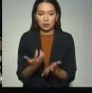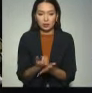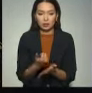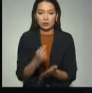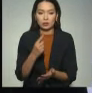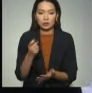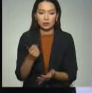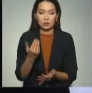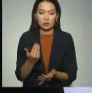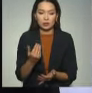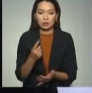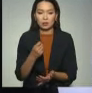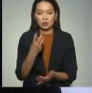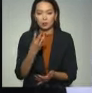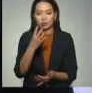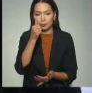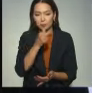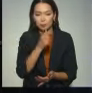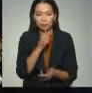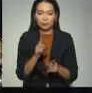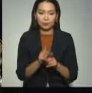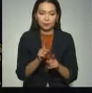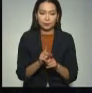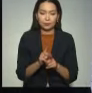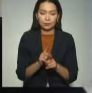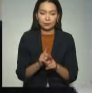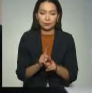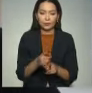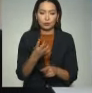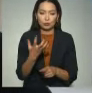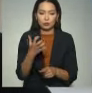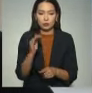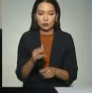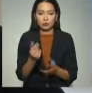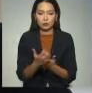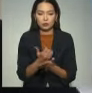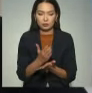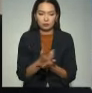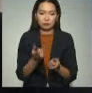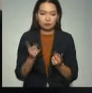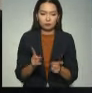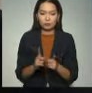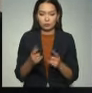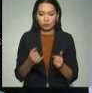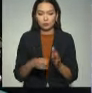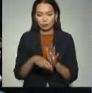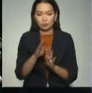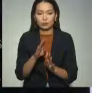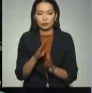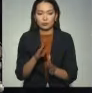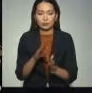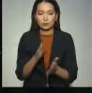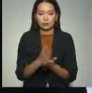за 3-4 месяца, даже выращивая помидоры, 400-500 тенге, потому что натуральная продукция сейчас спрос имеет. Эти